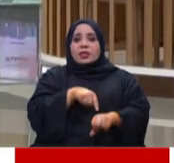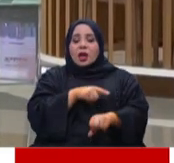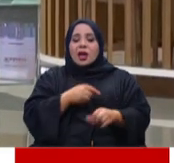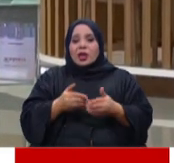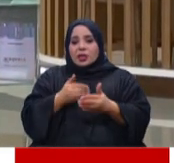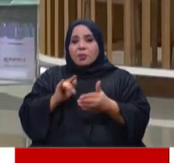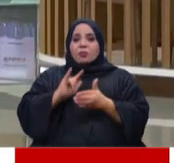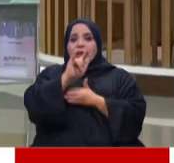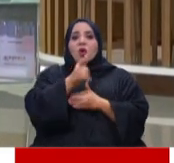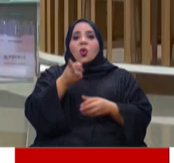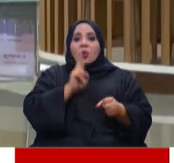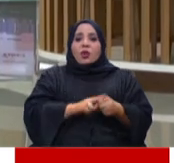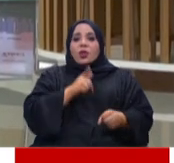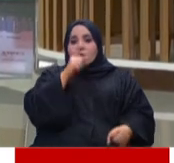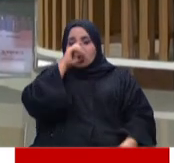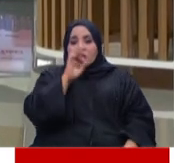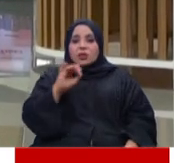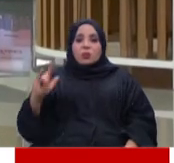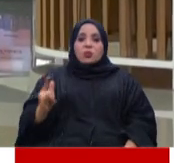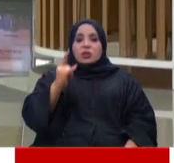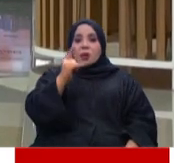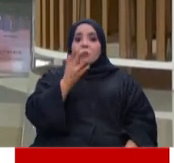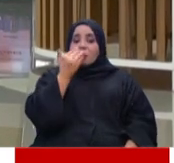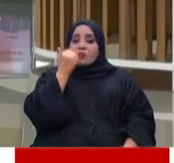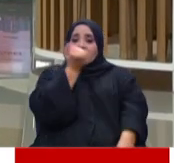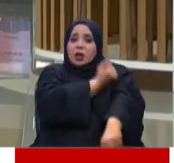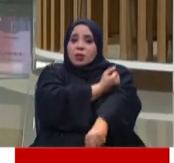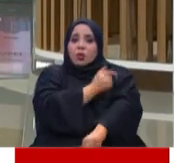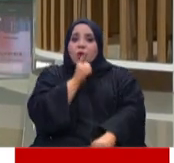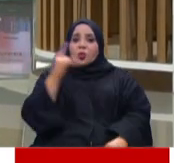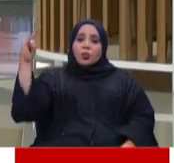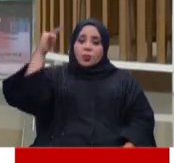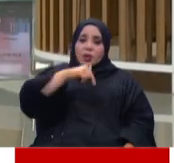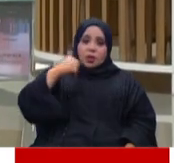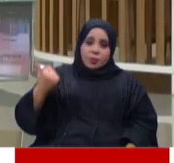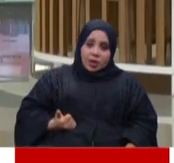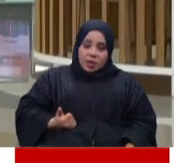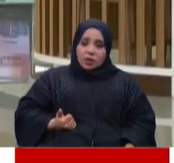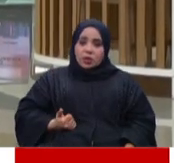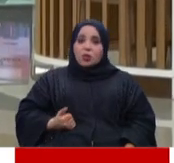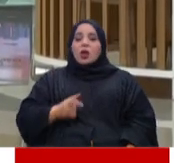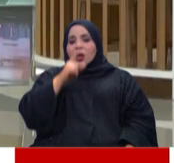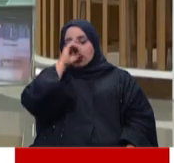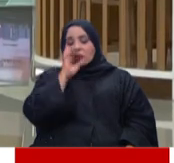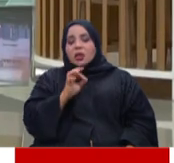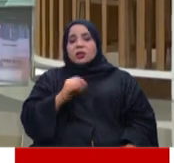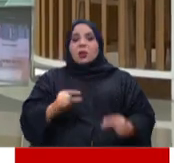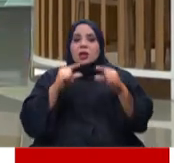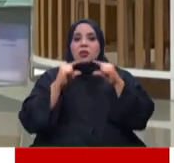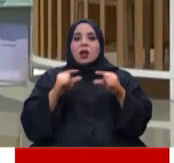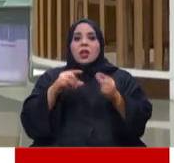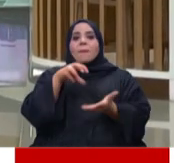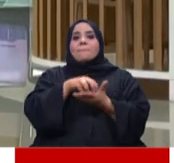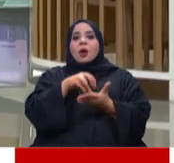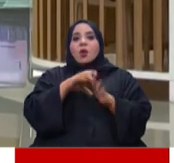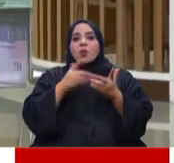أفاد طيران الخليج بأن على جميع مسافريها غير المتطعمين الذين يصلون إلى مملكة البحرين كوجهتهم النهائية إبراز ما